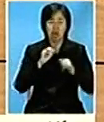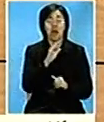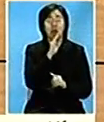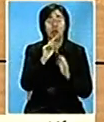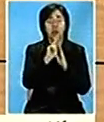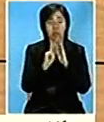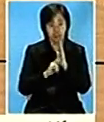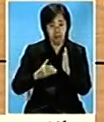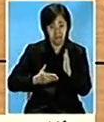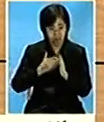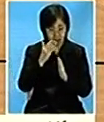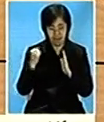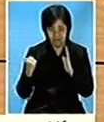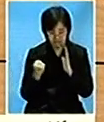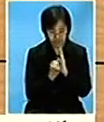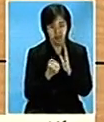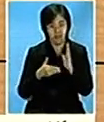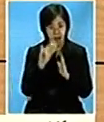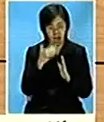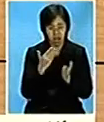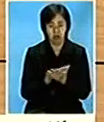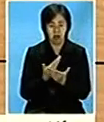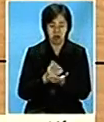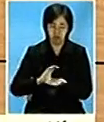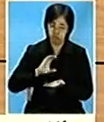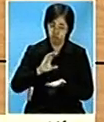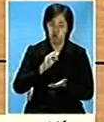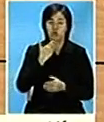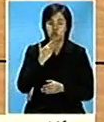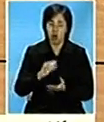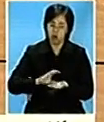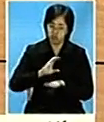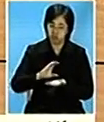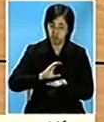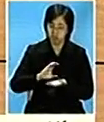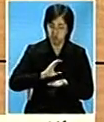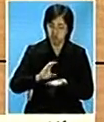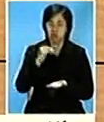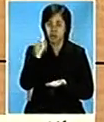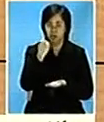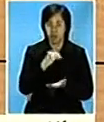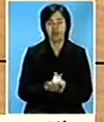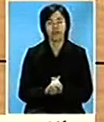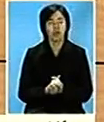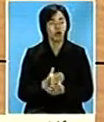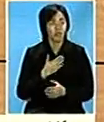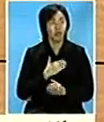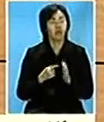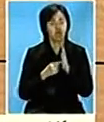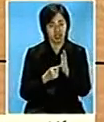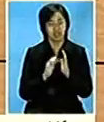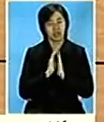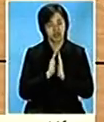สิ่งที่ได้ก็คืองบประมาณที่ต้องจ่ายตลอดไปนะขอให้ข้อสังเกตแค่นี้ครับ